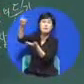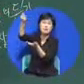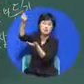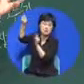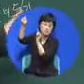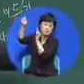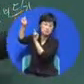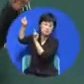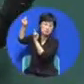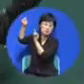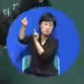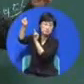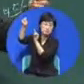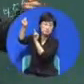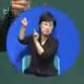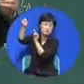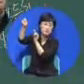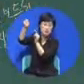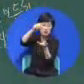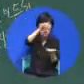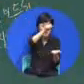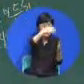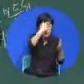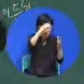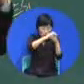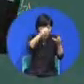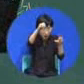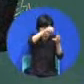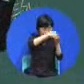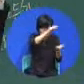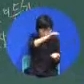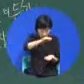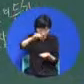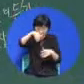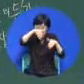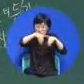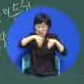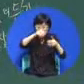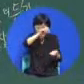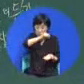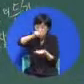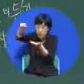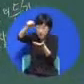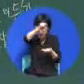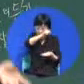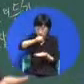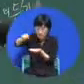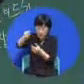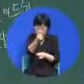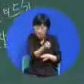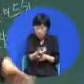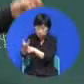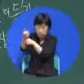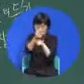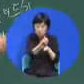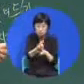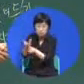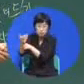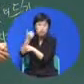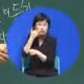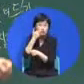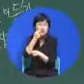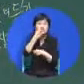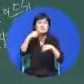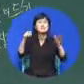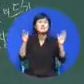with all the prayers of the saints. 전부 주의 천사를 보내서 하나님이 여러분 기도 하나도 빠뜨리지 않고 다 나오는 것이.